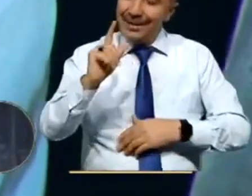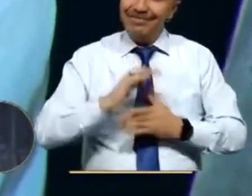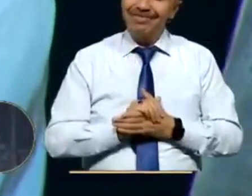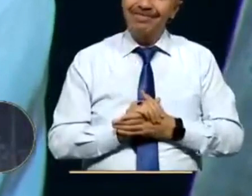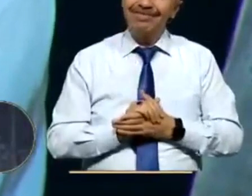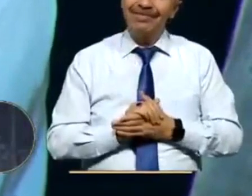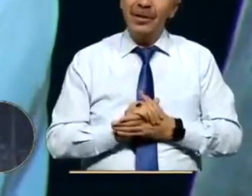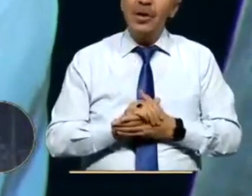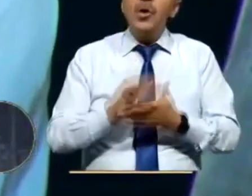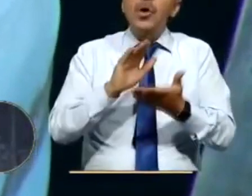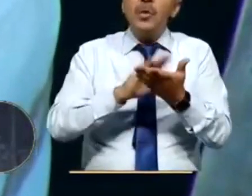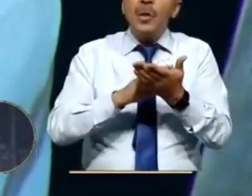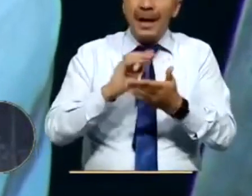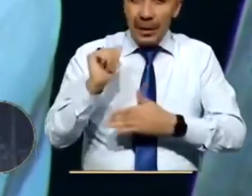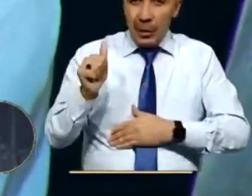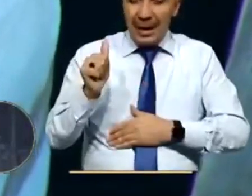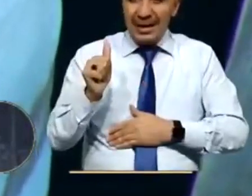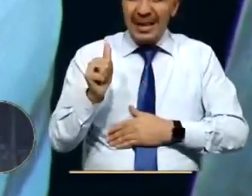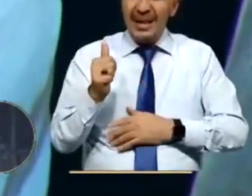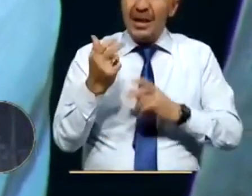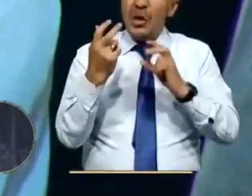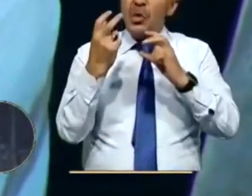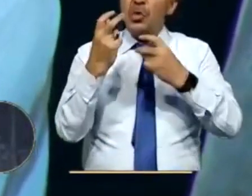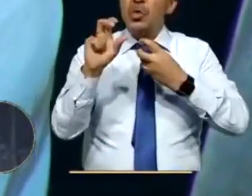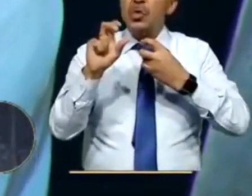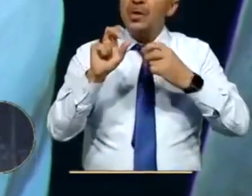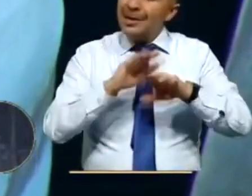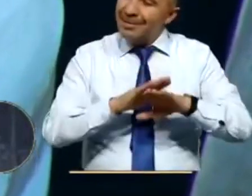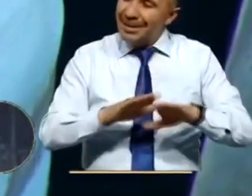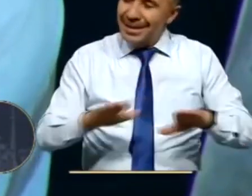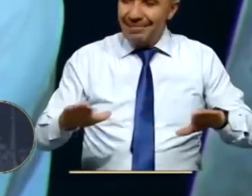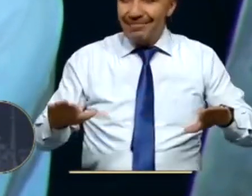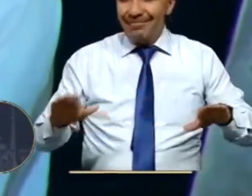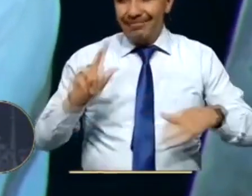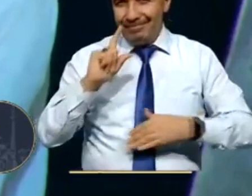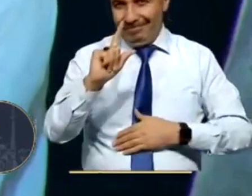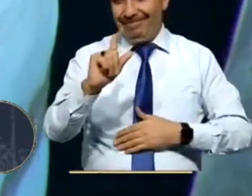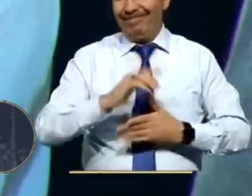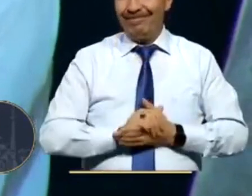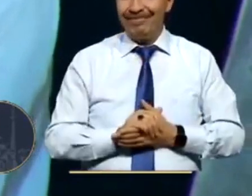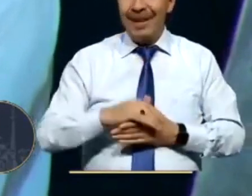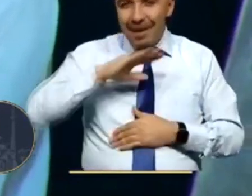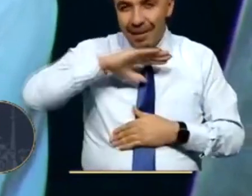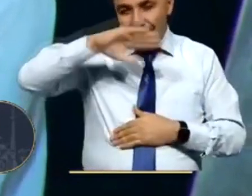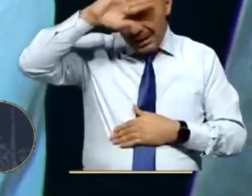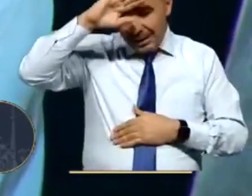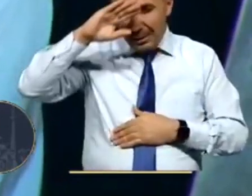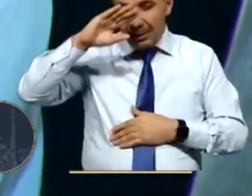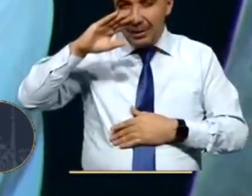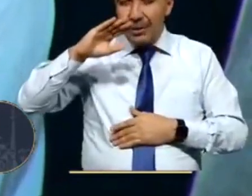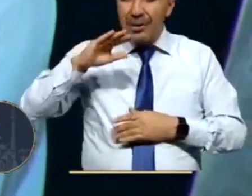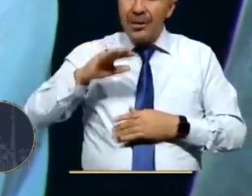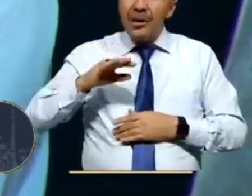Mübarek günlerde dargınlıklara ve küskünlüklere son verelim. Bayramın huzurunu hep